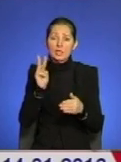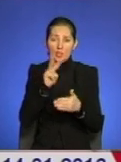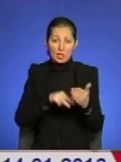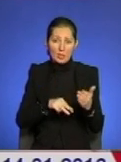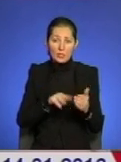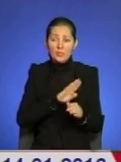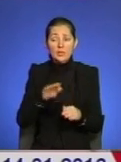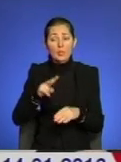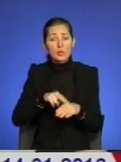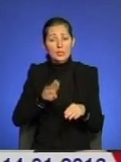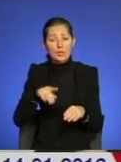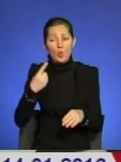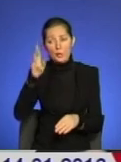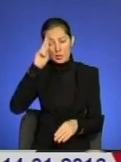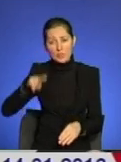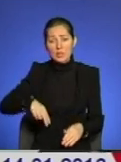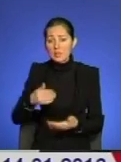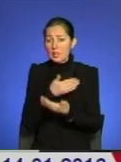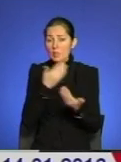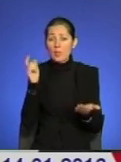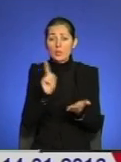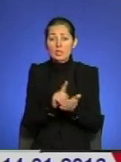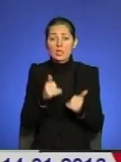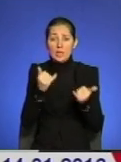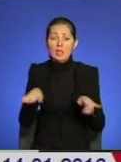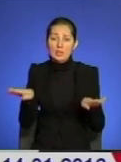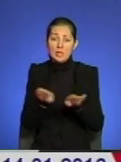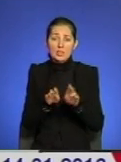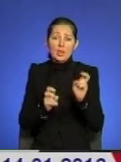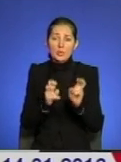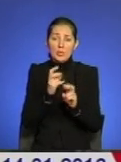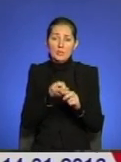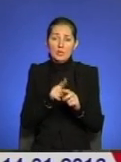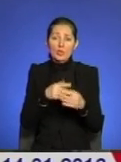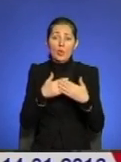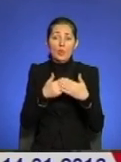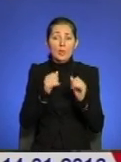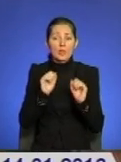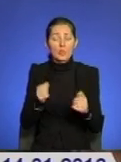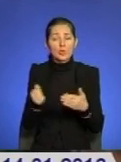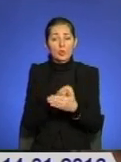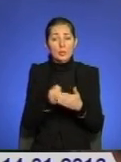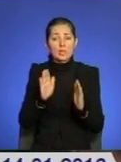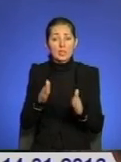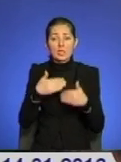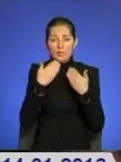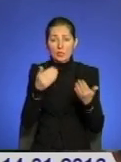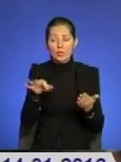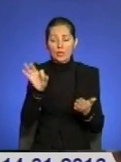поліція, ні облдержадміністрація не має повноважень для закриття підприємства. Цього громада може досягти, лише звернувшись до суду.